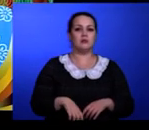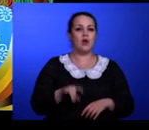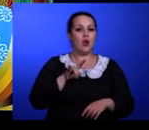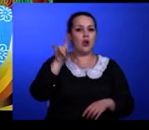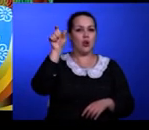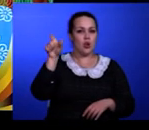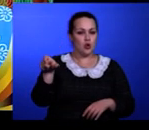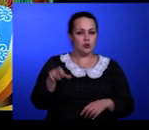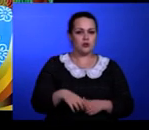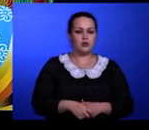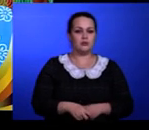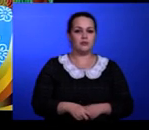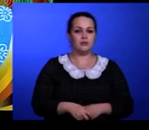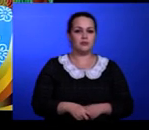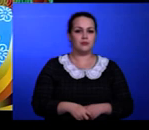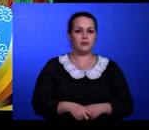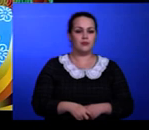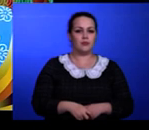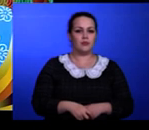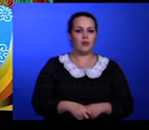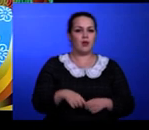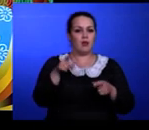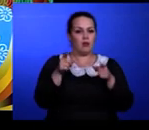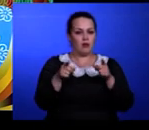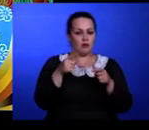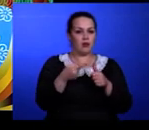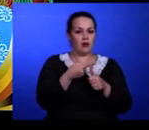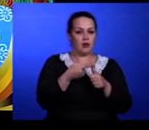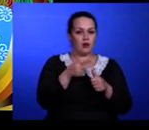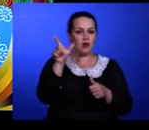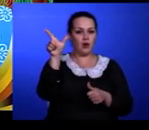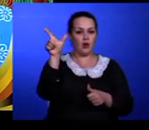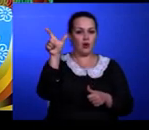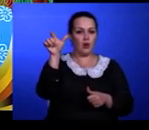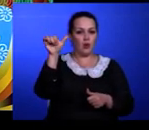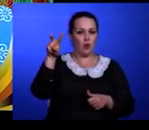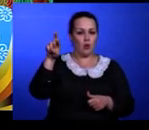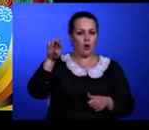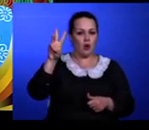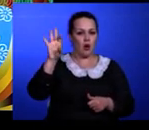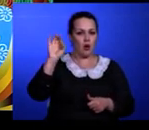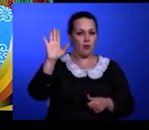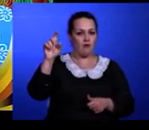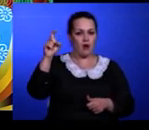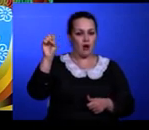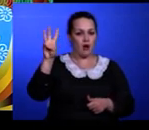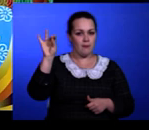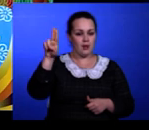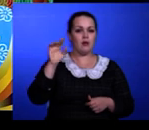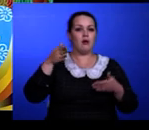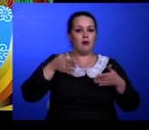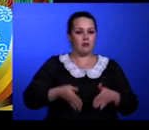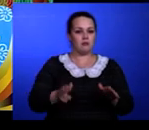хамид гулям настоящее имя гулямов хамит убайдулла и вич родился